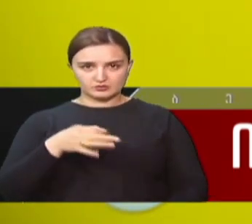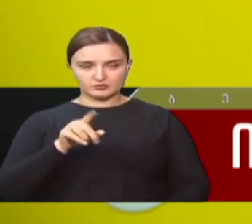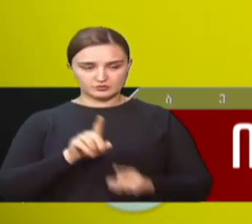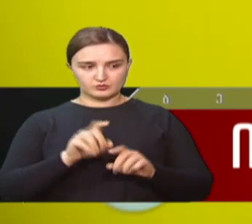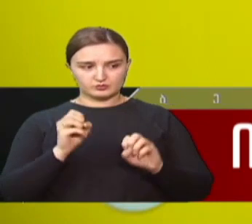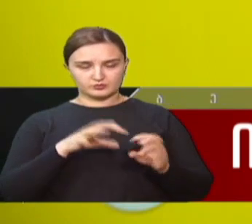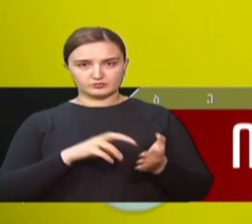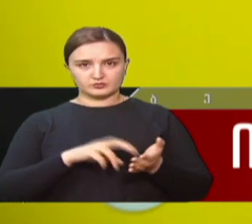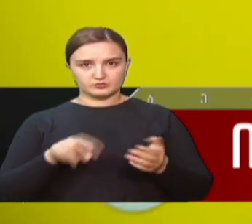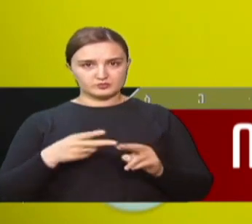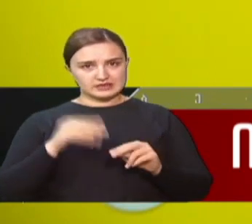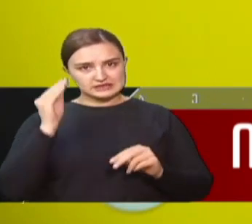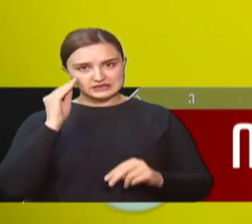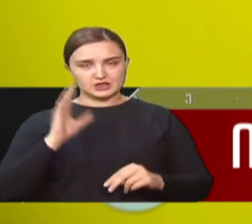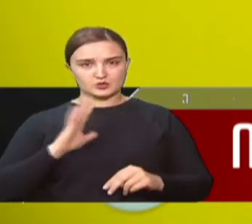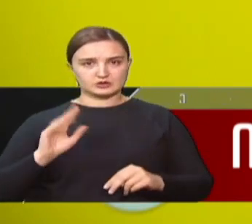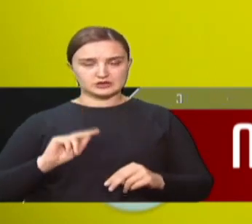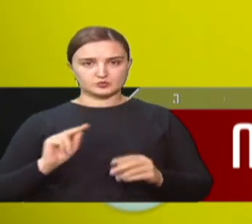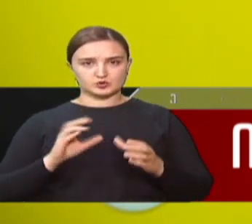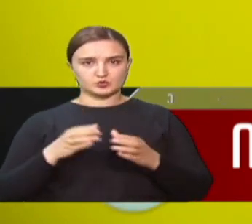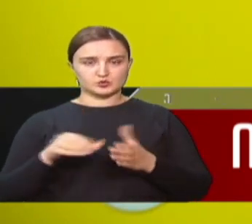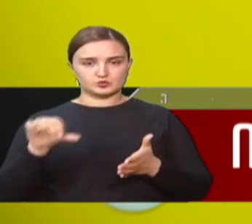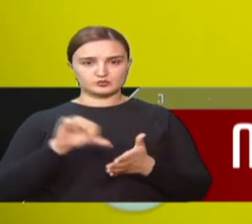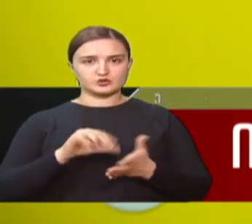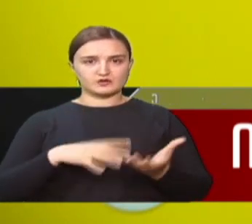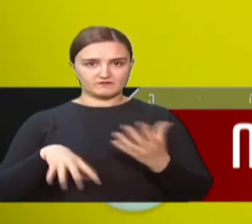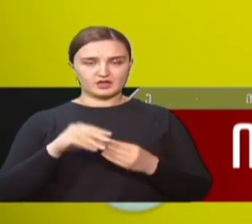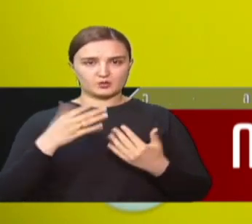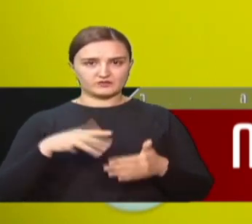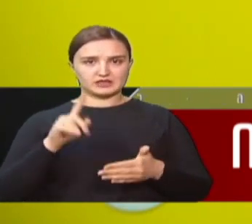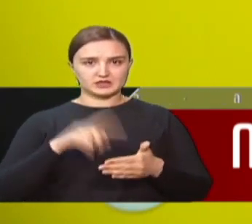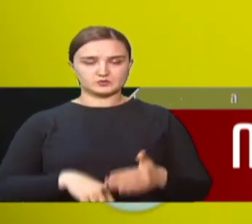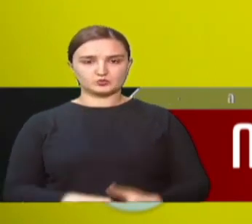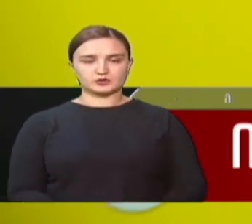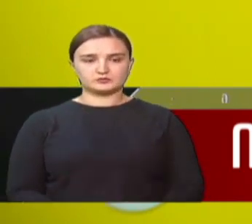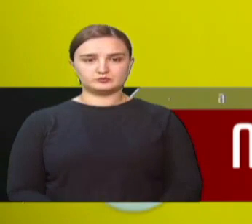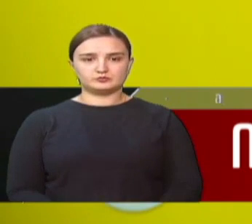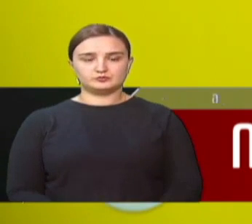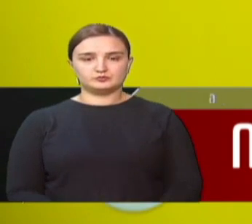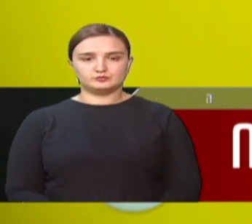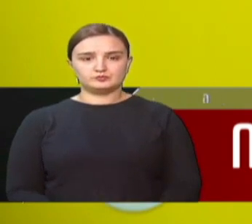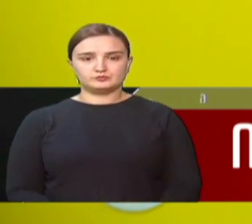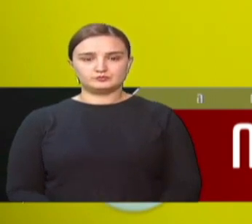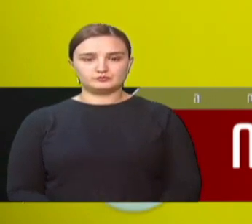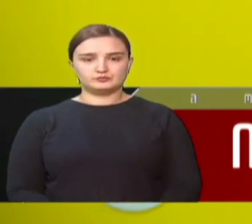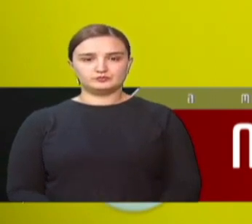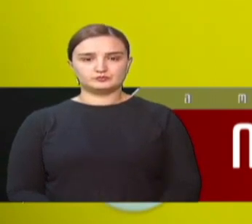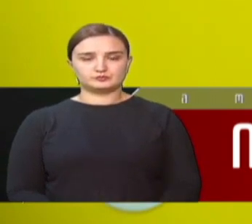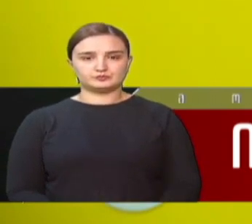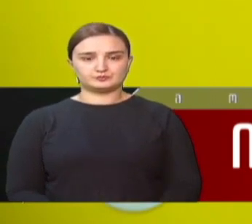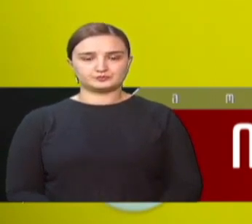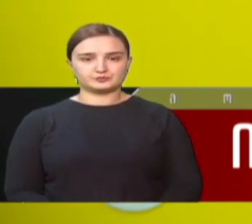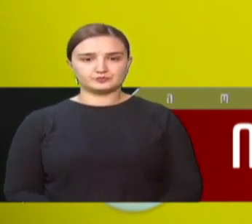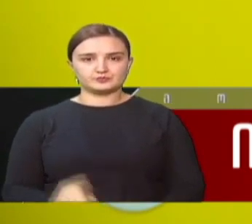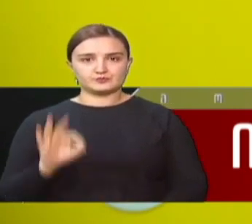გავიდნენ, იმიტომ რომ აზრი არ ქონდა იმ სამუშაო ჯგუფებში ყოფნას ყველა დარწმუნდა, როგორც ვაფრთხილებდი თავიდან. რა შეეხება შეთავაზებებს,